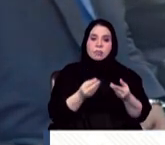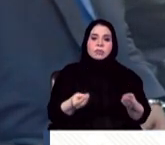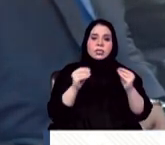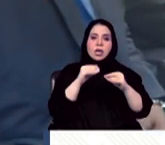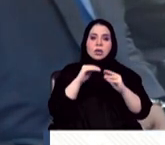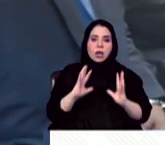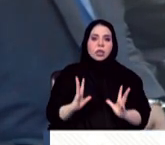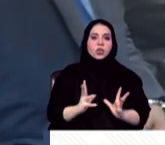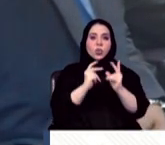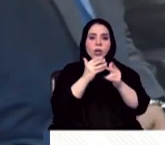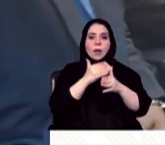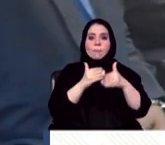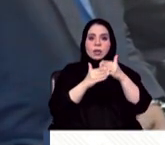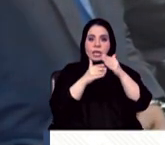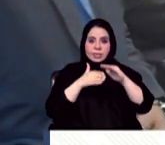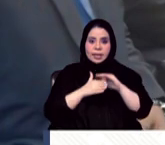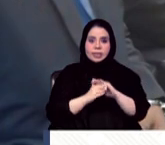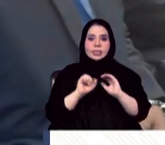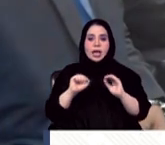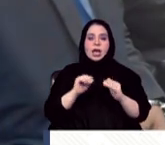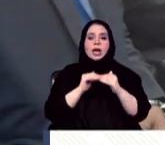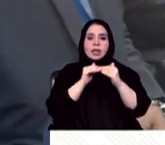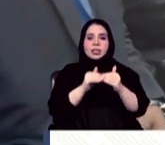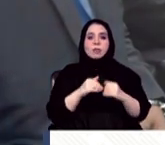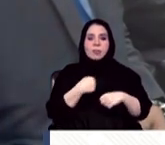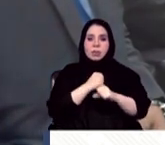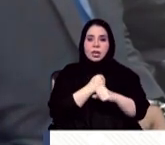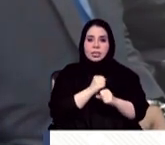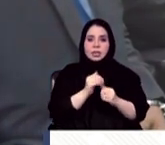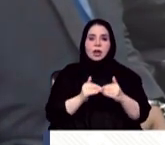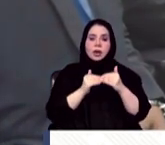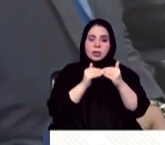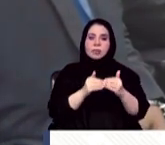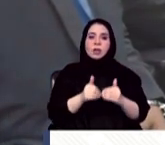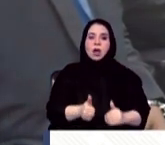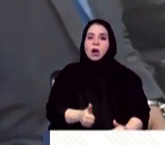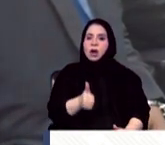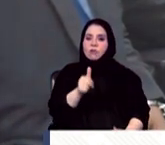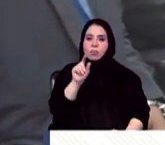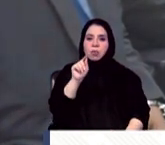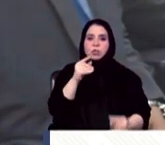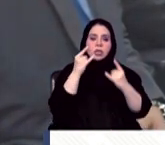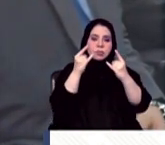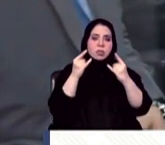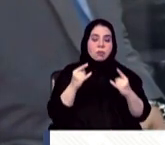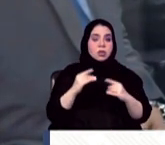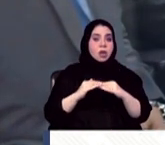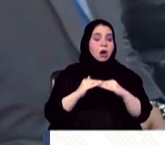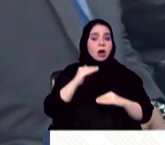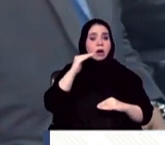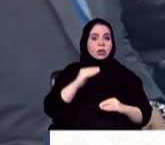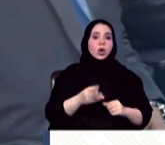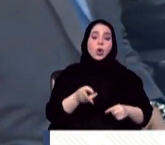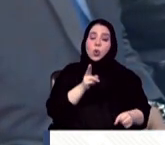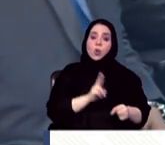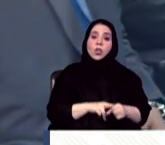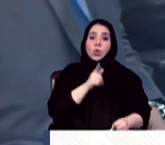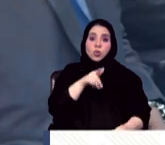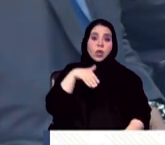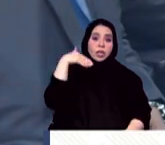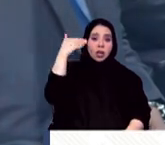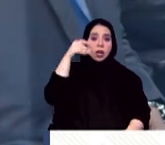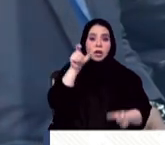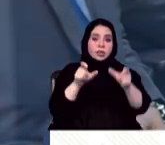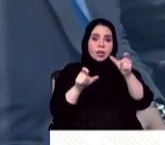تساهم في تطوير البنيه التحتيه وتقديم خدمات بلديه خدمات بلديه وخدميه ذات جوده ع بما